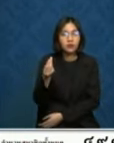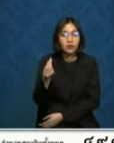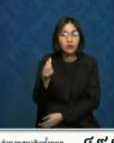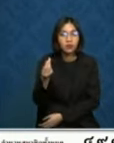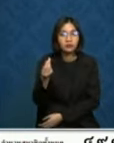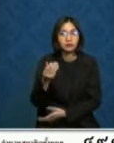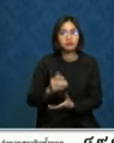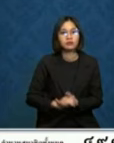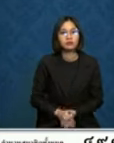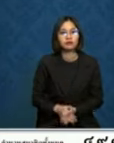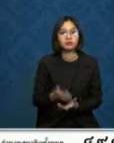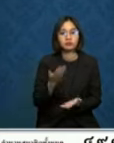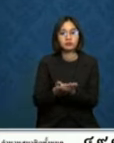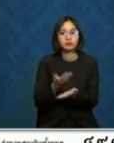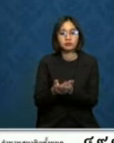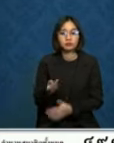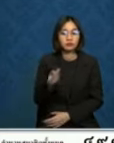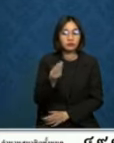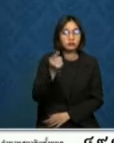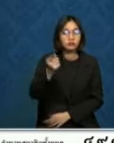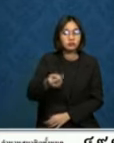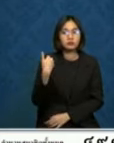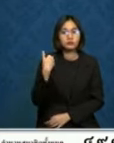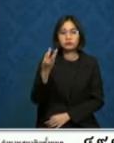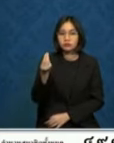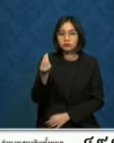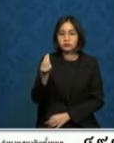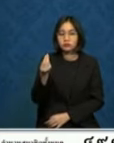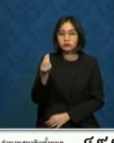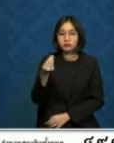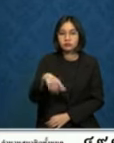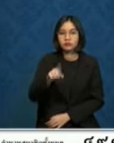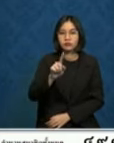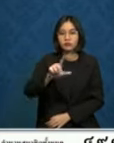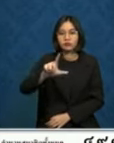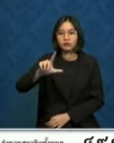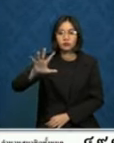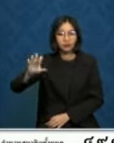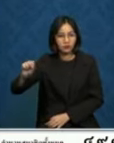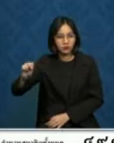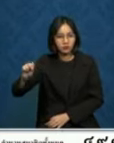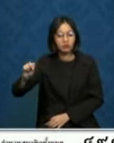านประธานส่งเงินสมทบจริงๆนะคะมีแค่เพียง1.5 ล้านค่ะ